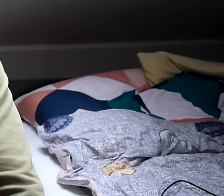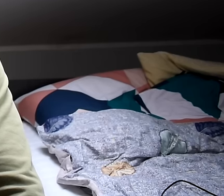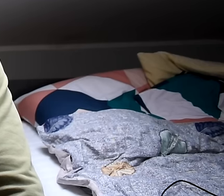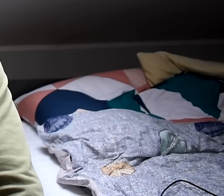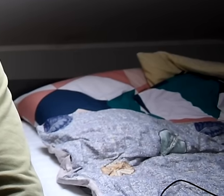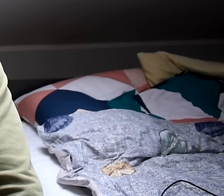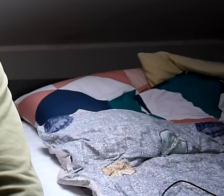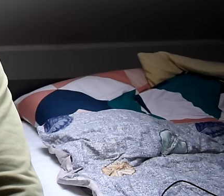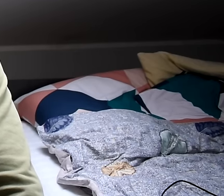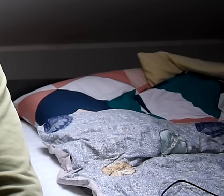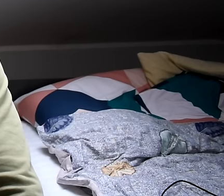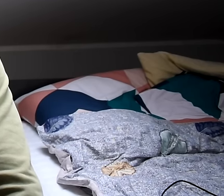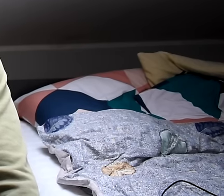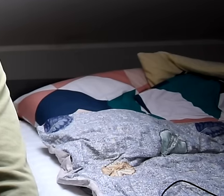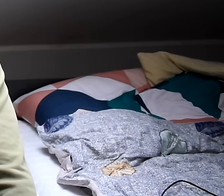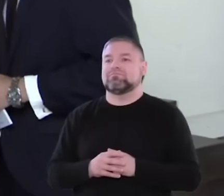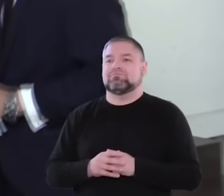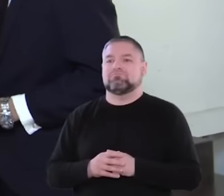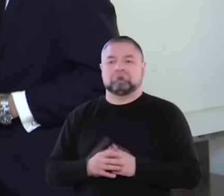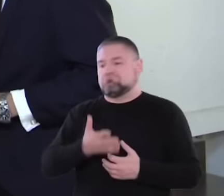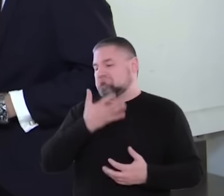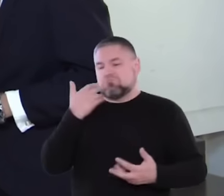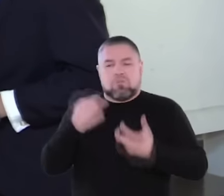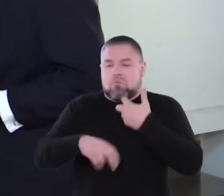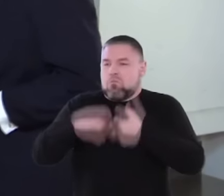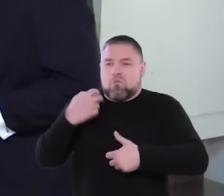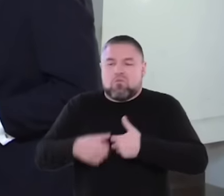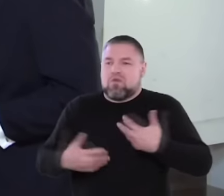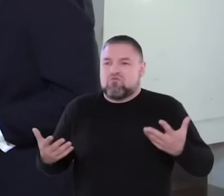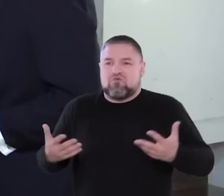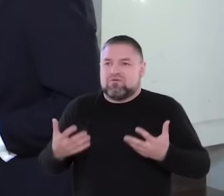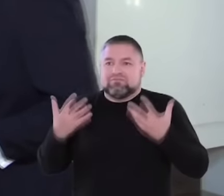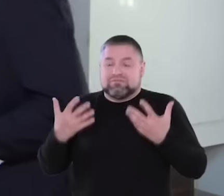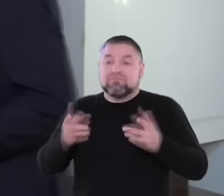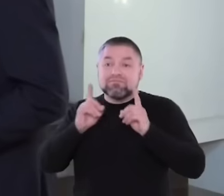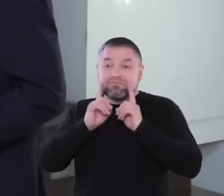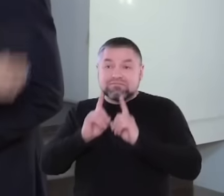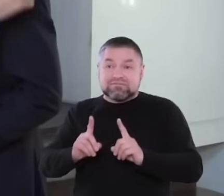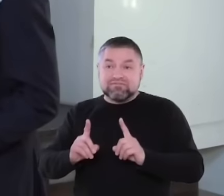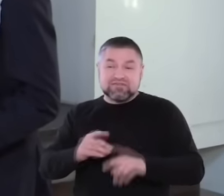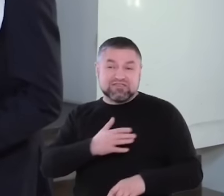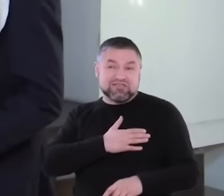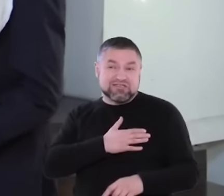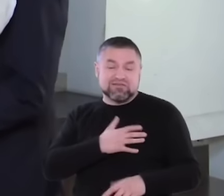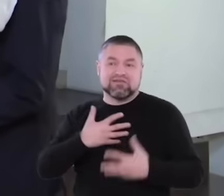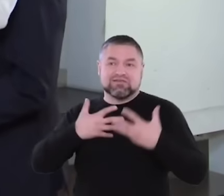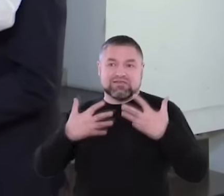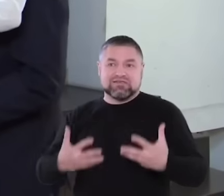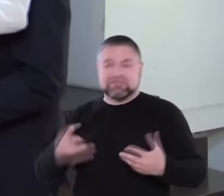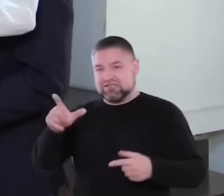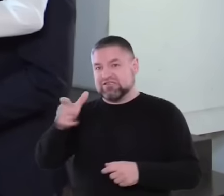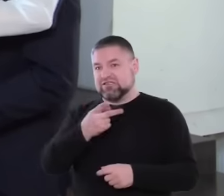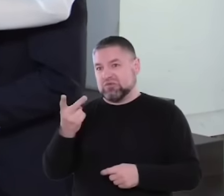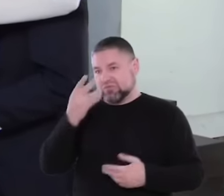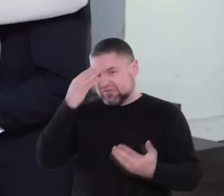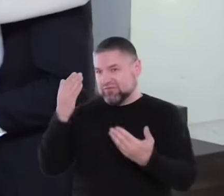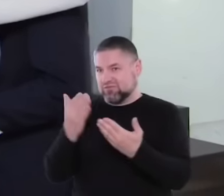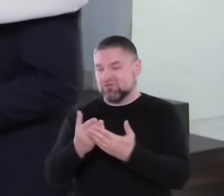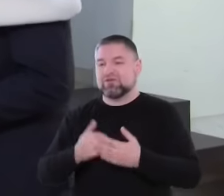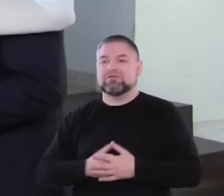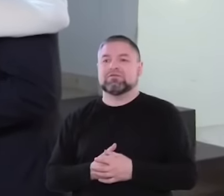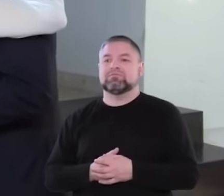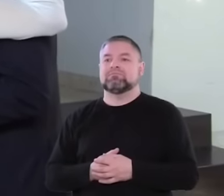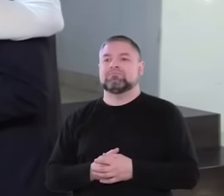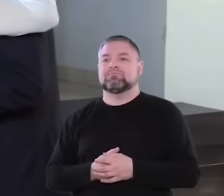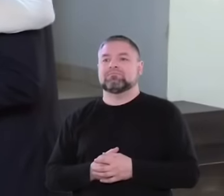mamę. A jego matka jest pewnie młodsza niż ona. Nie ma problemu. Szczerze, już dawno chciałem cię z nią zapoznać.